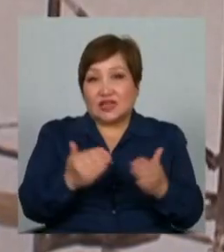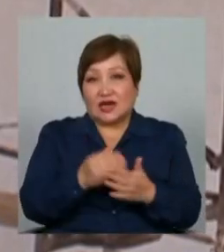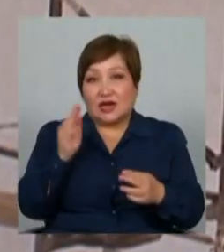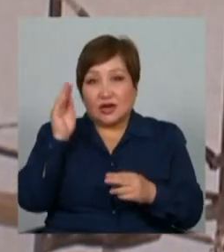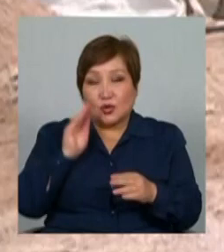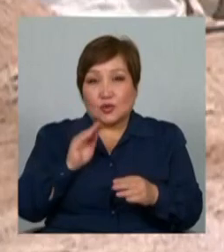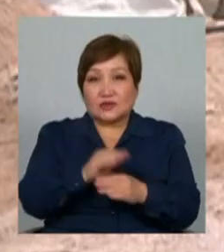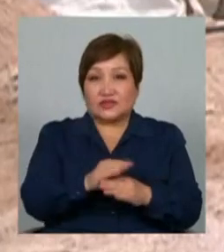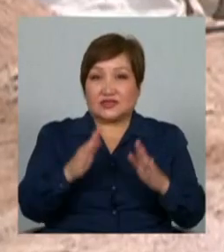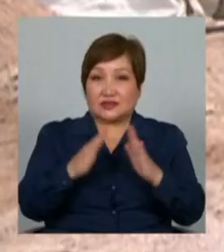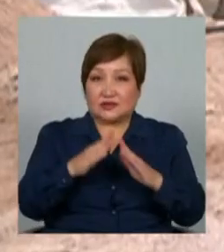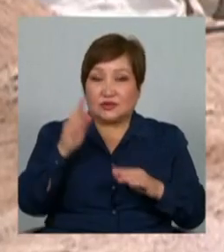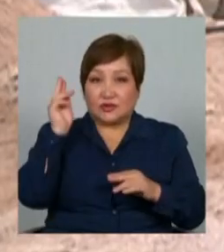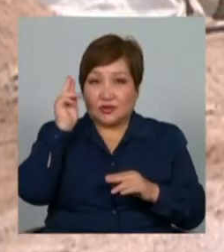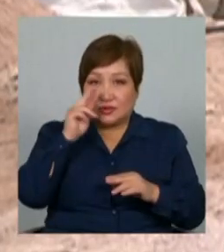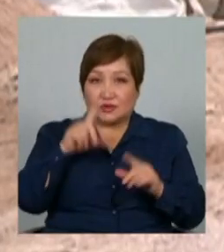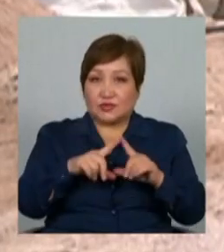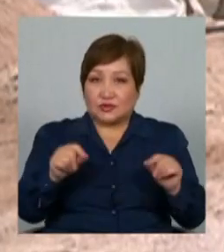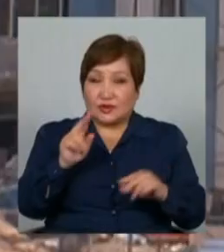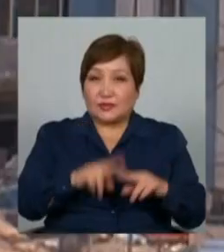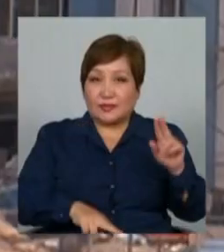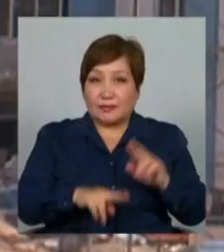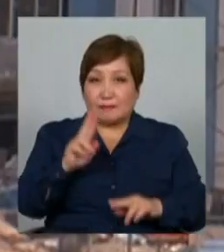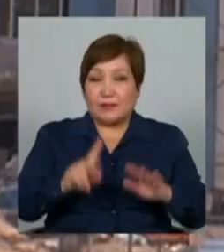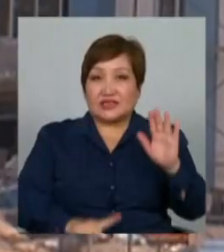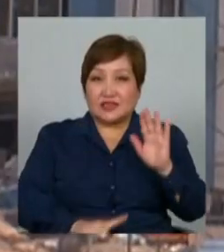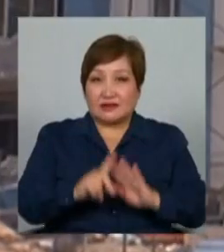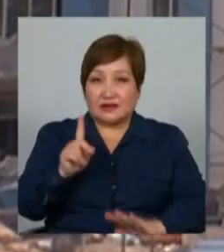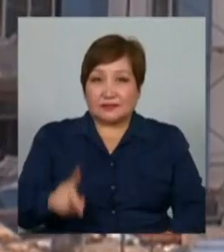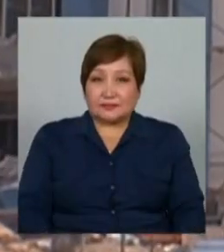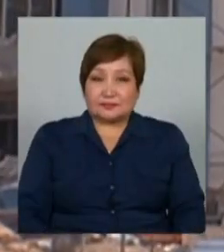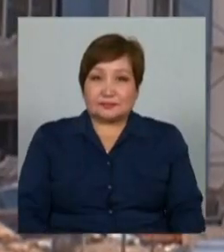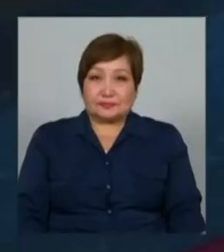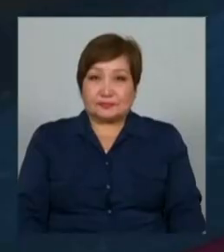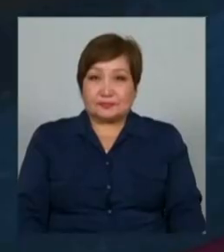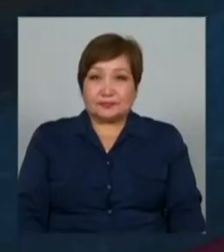ғимараттарының құрылысы басталады. Сымбат Ноғай, Сағынғали Мұңайтпасов, Алматы телеарнасы.